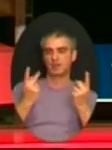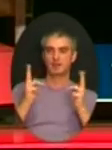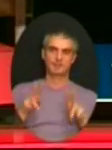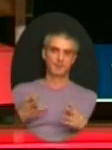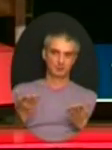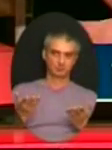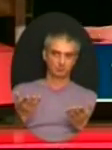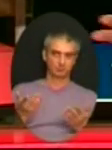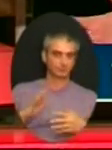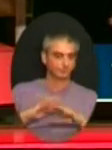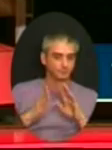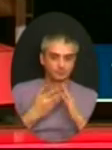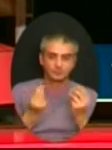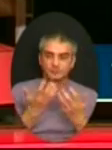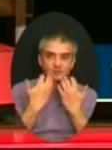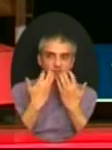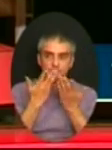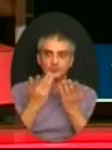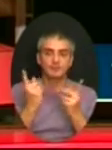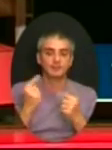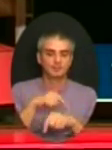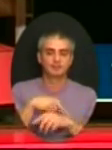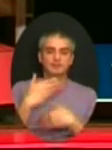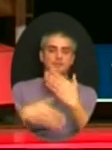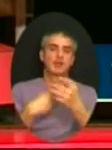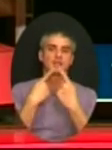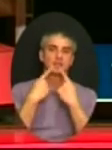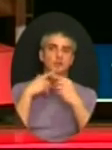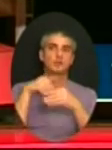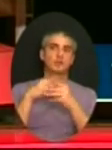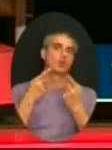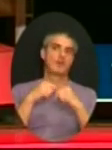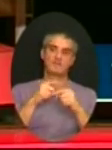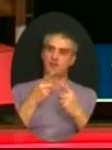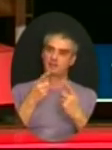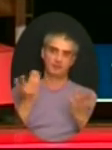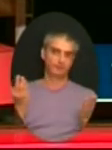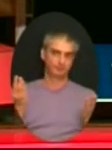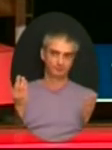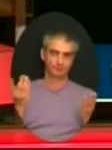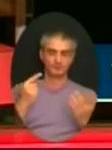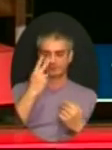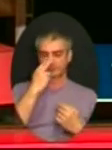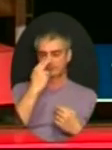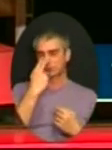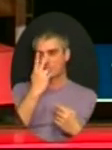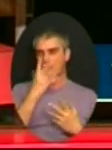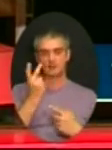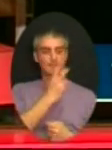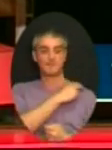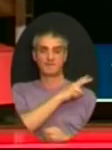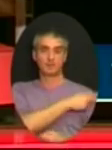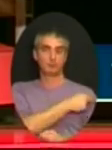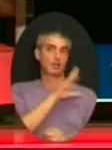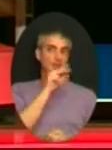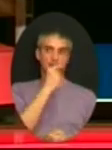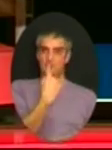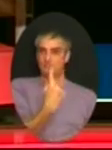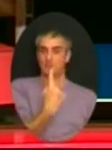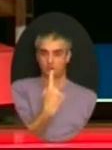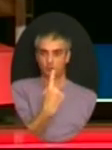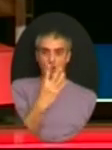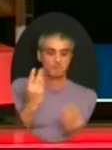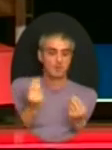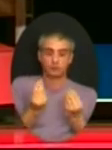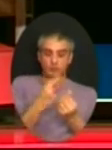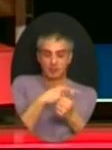לחלוטין. תראי, כל הדבר הזה שאת מתארת קורה תוך כדי הדיון בוועדה. ניסו גם, אגב, לראות אם המפכ"ל התייחס בעצמו